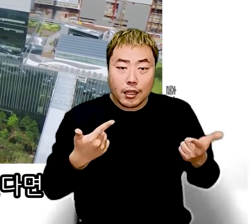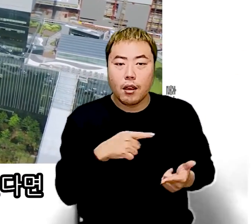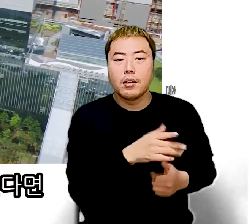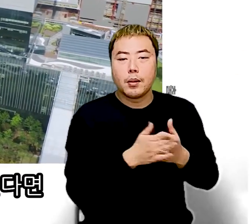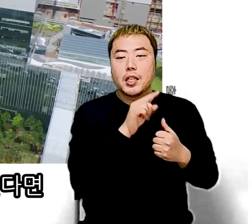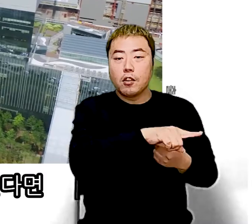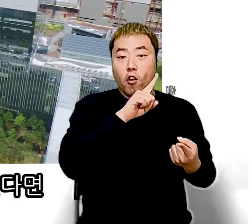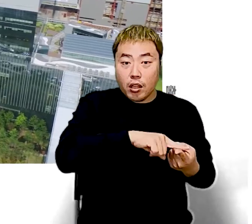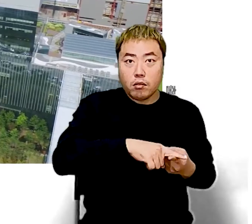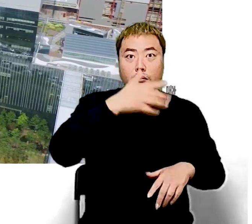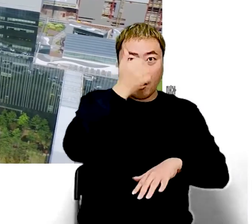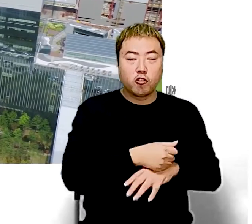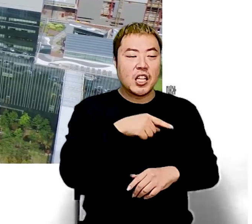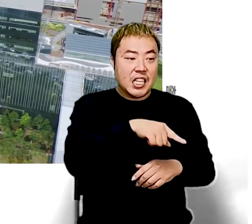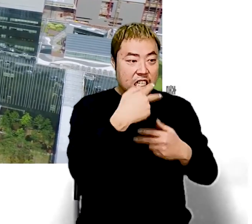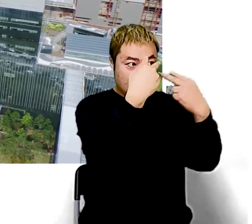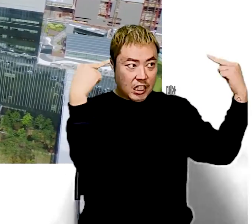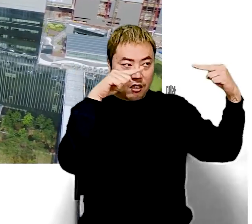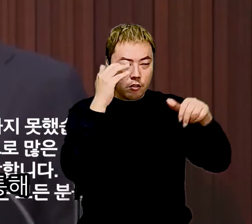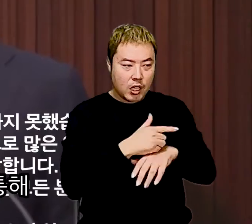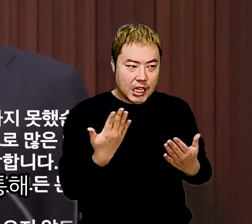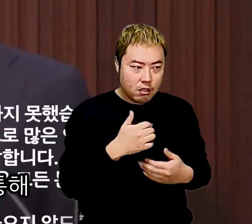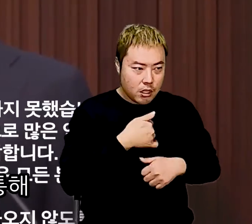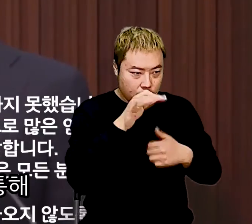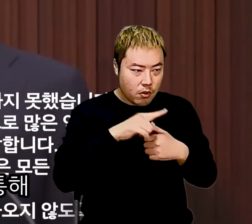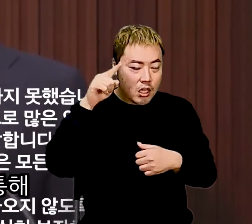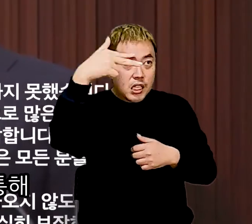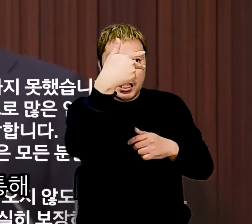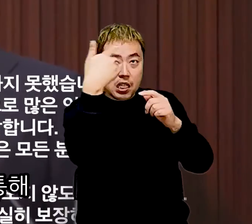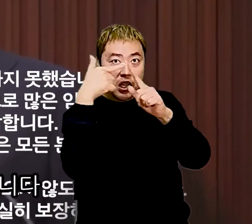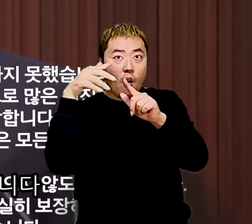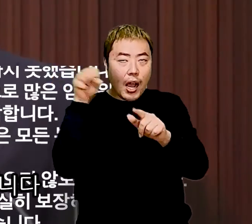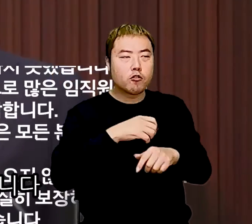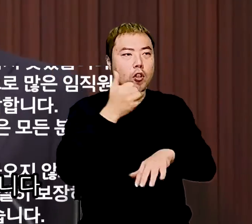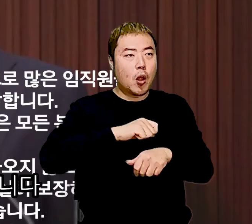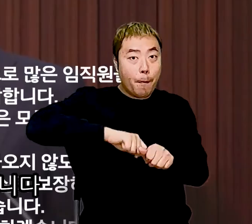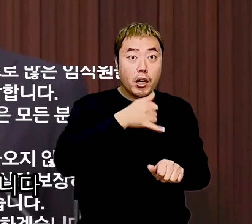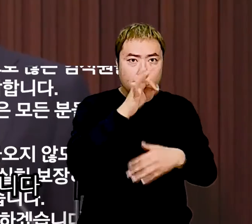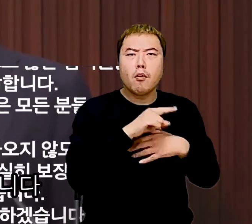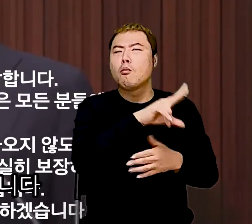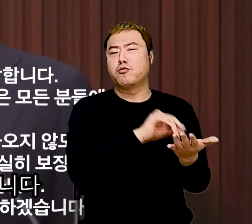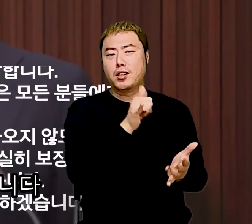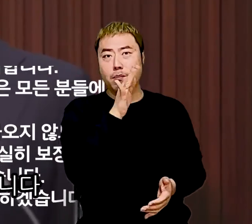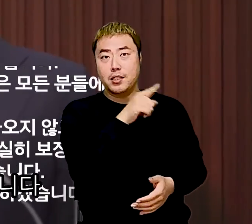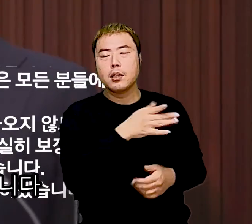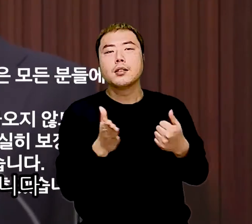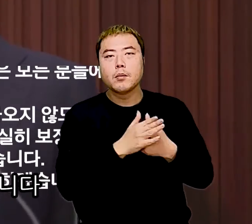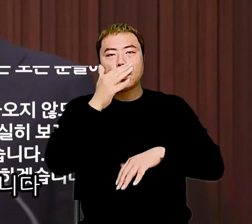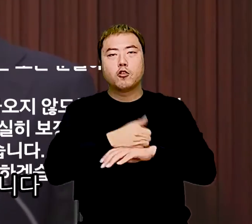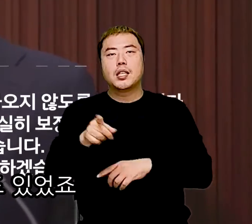근거로 경고가 퇴출된다면 더더욱 말이죠. 이재용은 대국민 사과를 통해 무노조 경영의 끝을